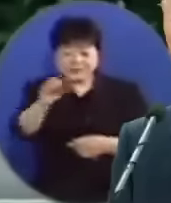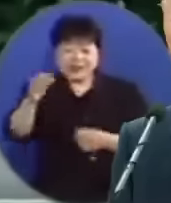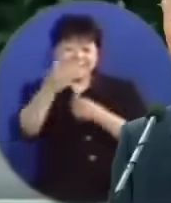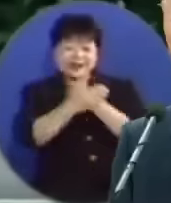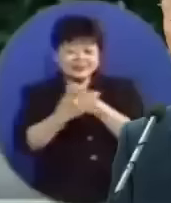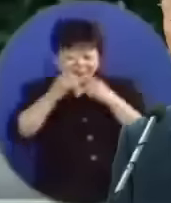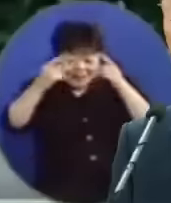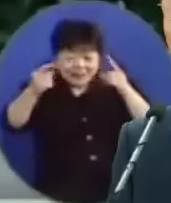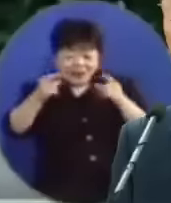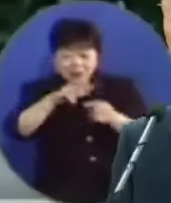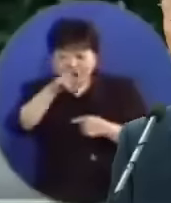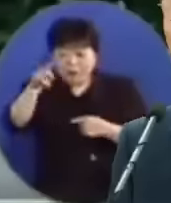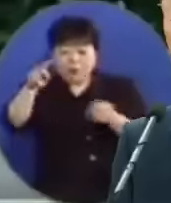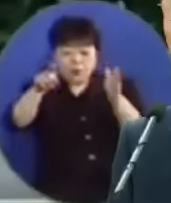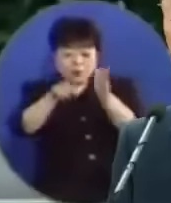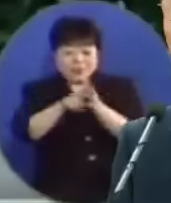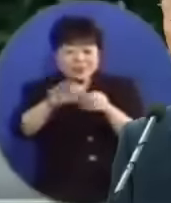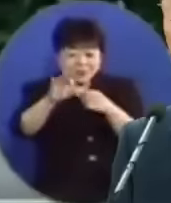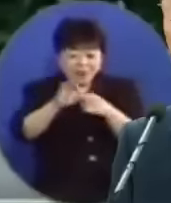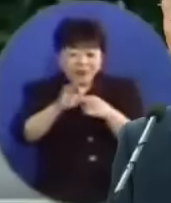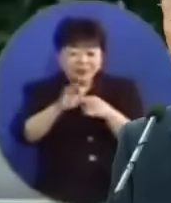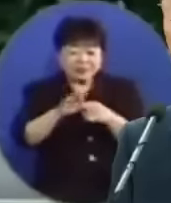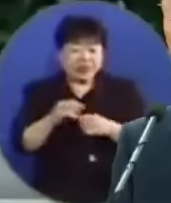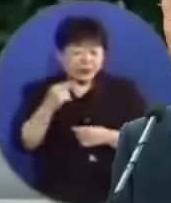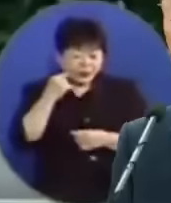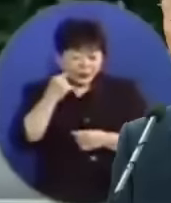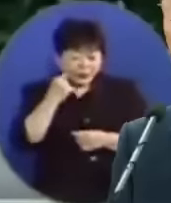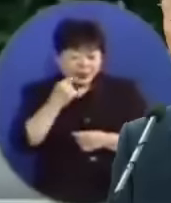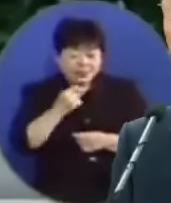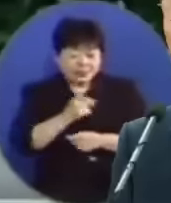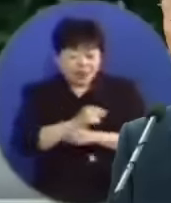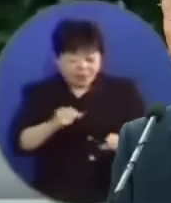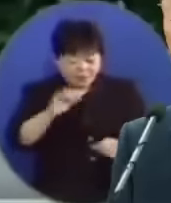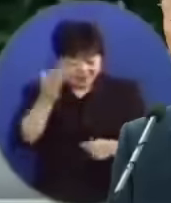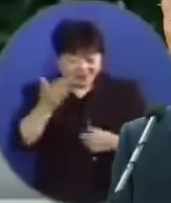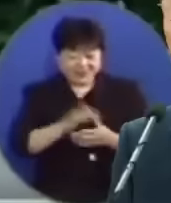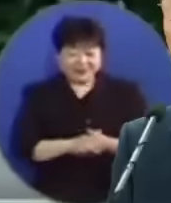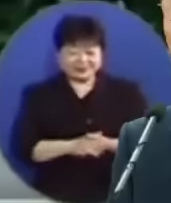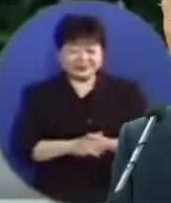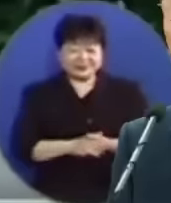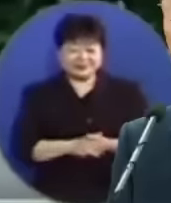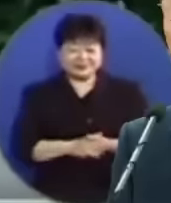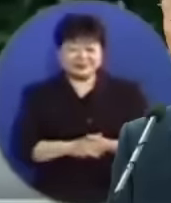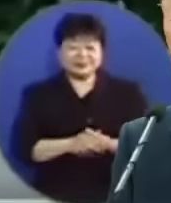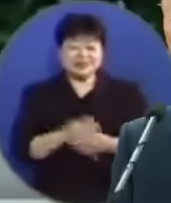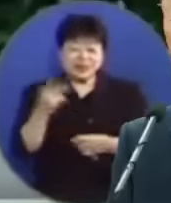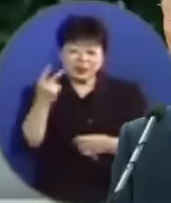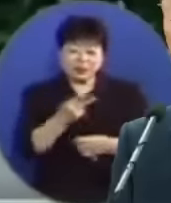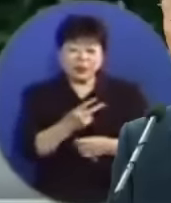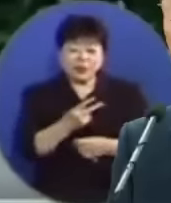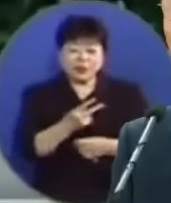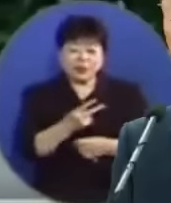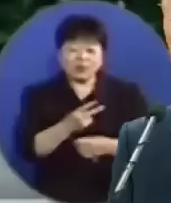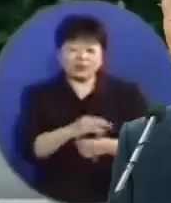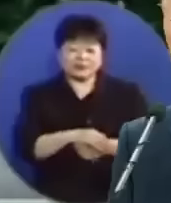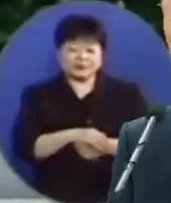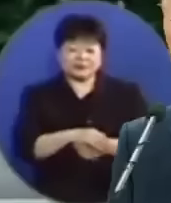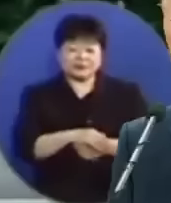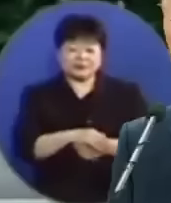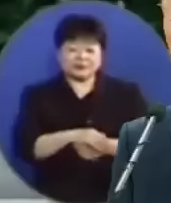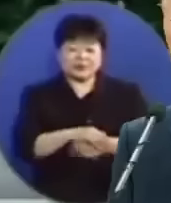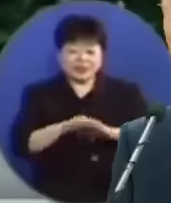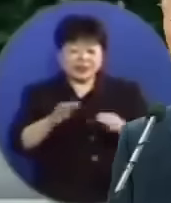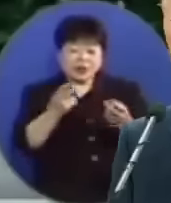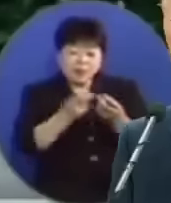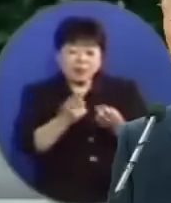바라보고 믿으면 우리가 이 독에서 해방될 수가 있는 것입니다. 그리고 어떻게 그러면